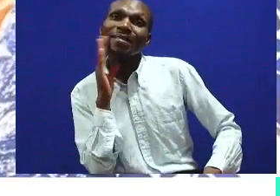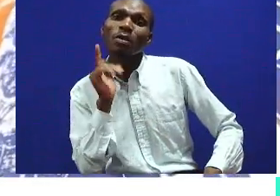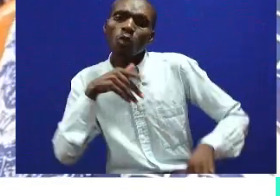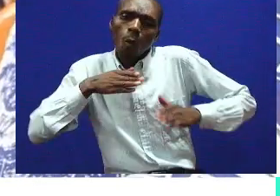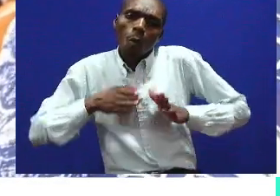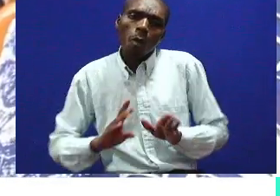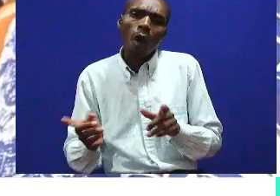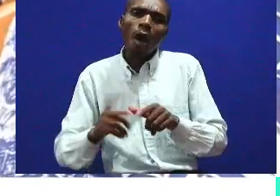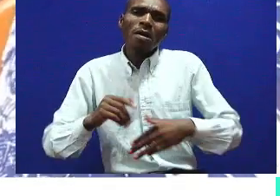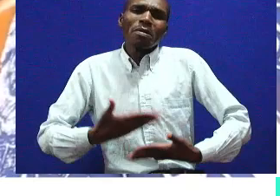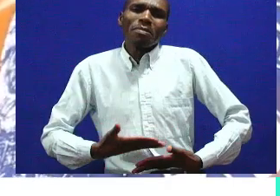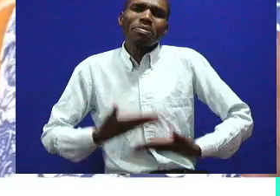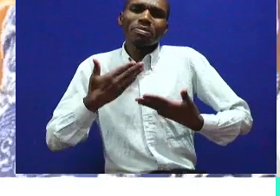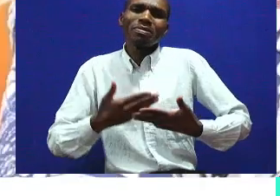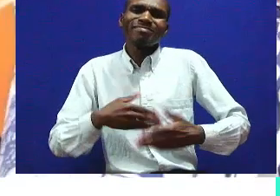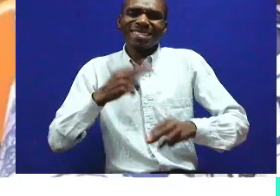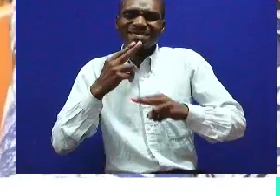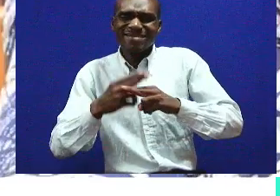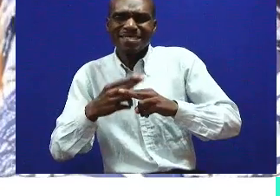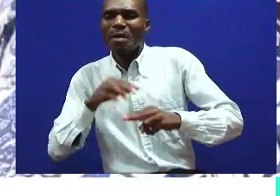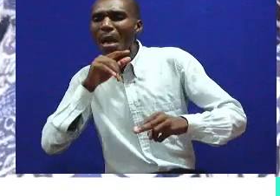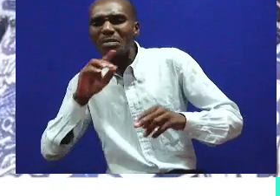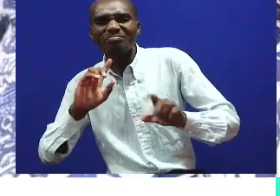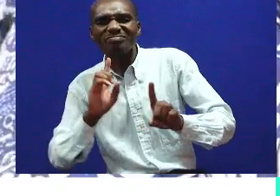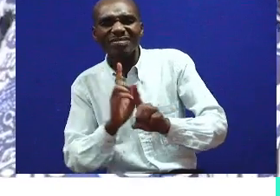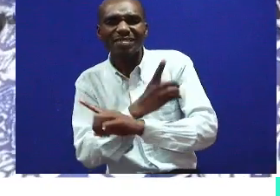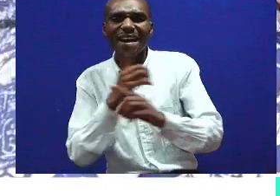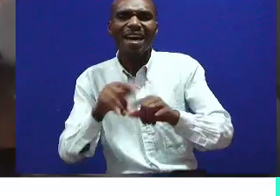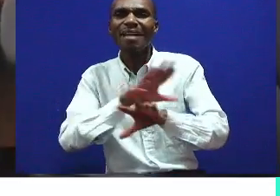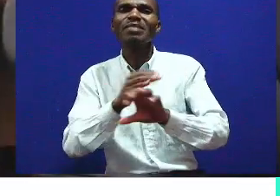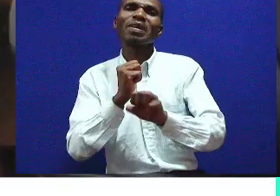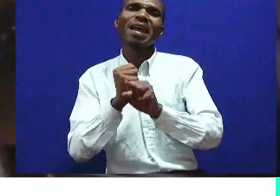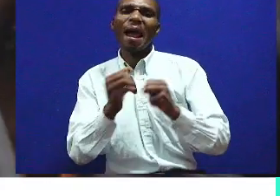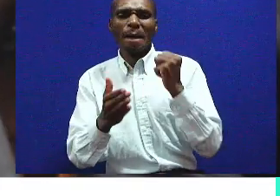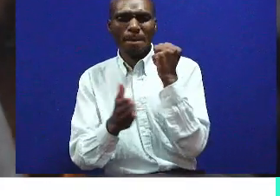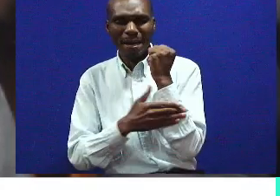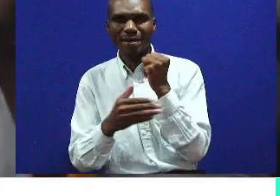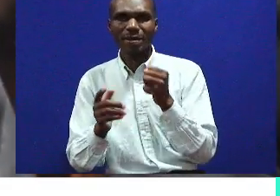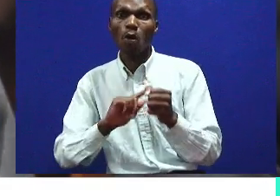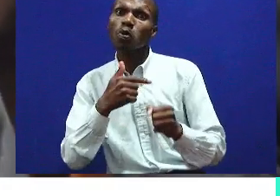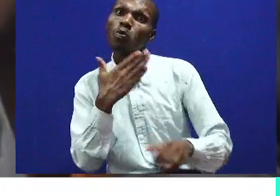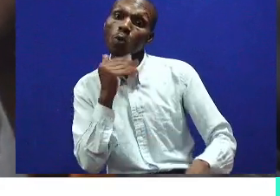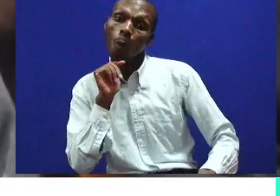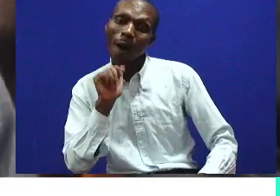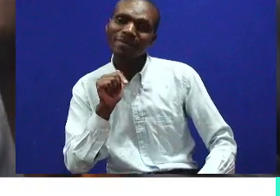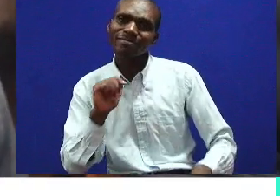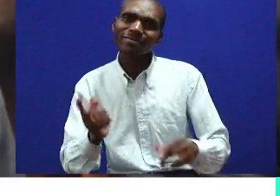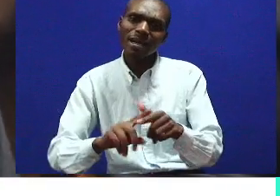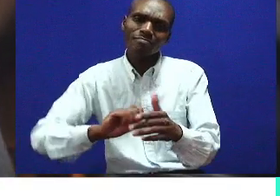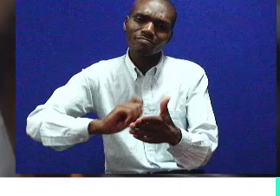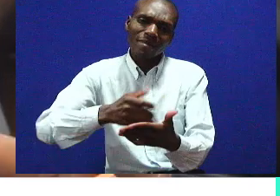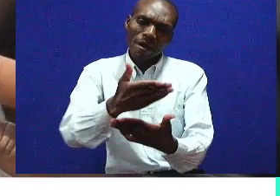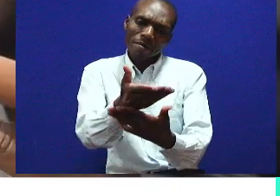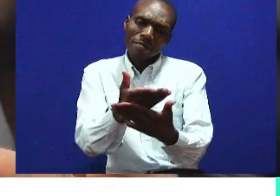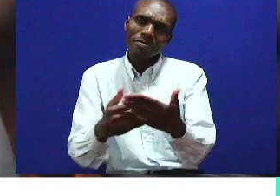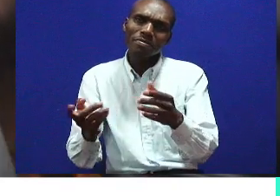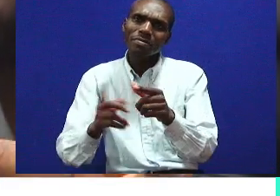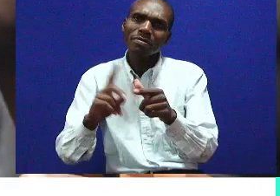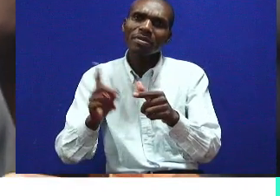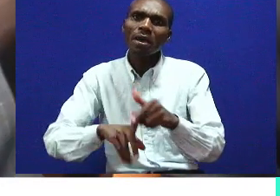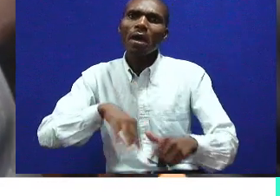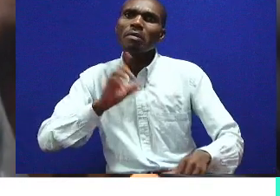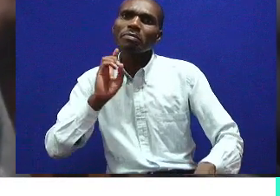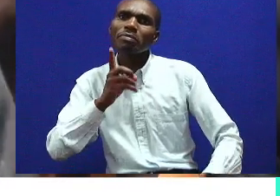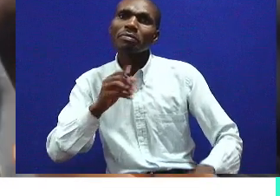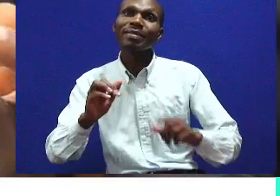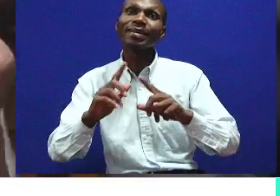Twaigure baba moto akero mwana malia sana mange biro kwa murusirikana tukamakora ile. Niko tutagete ali ke statement a threatening